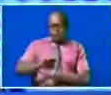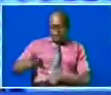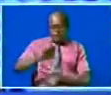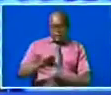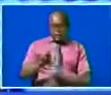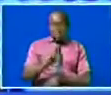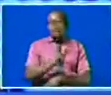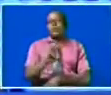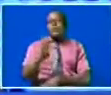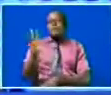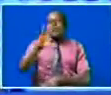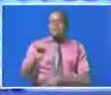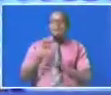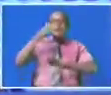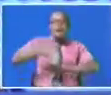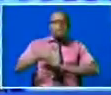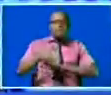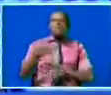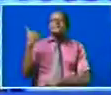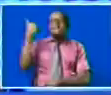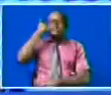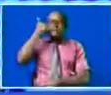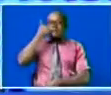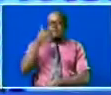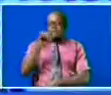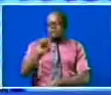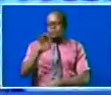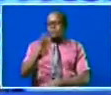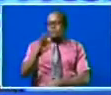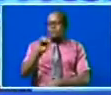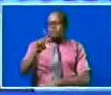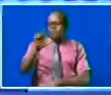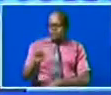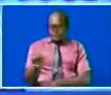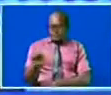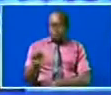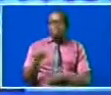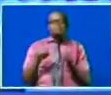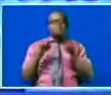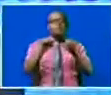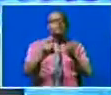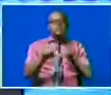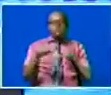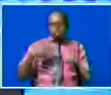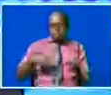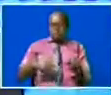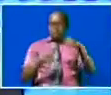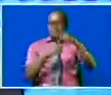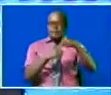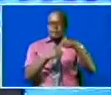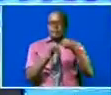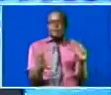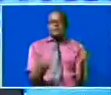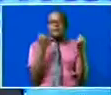ya Magharibi kufuatia maradhi haya ya Ebola. Tukiendelea na taarifa zetu, miili sita